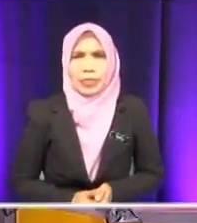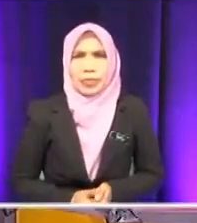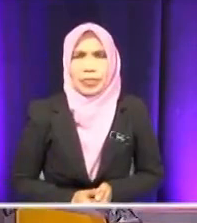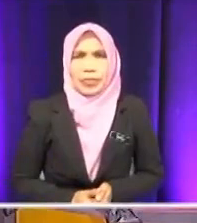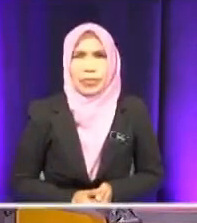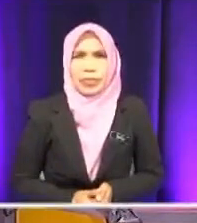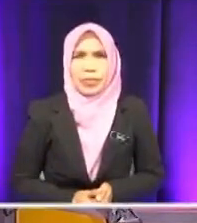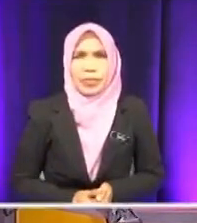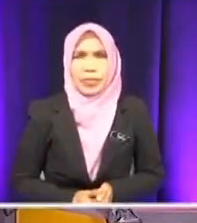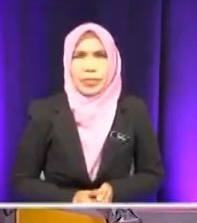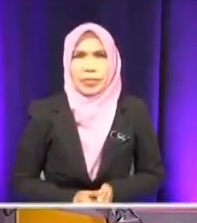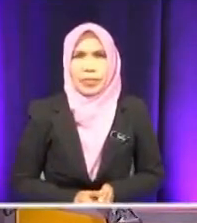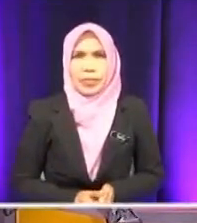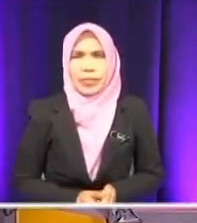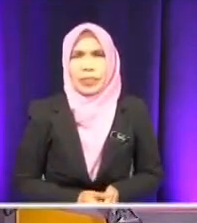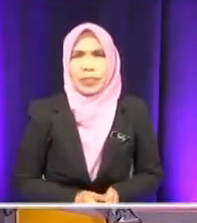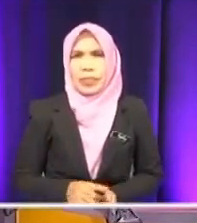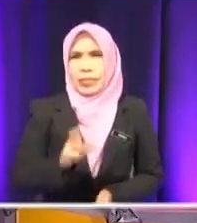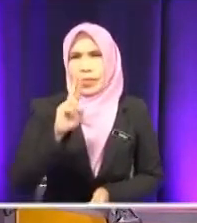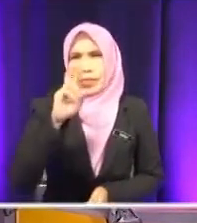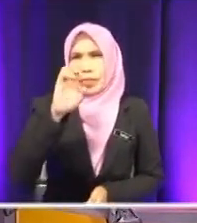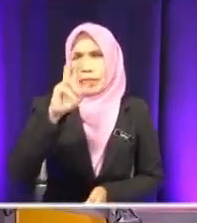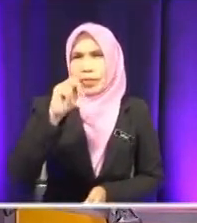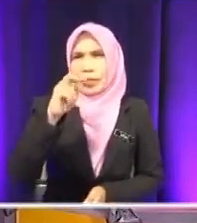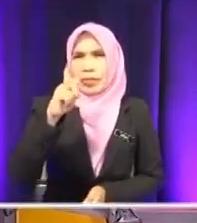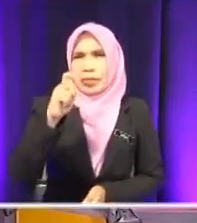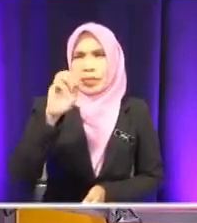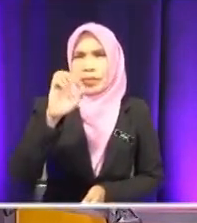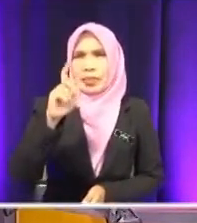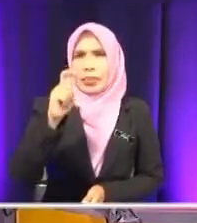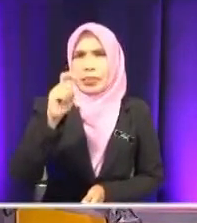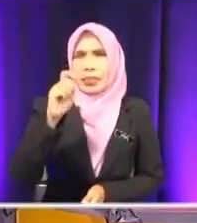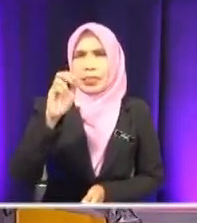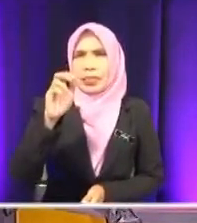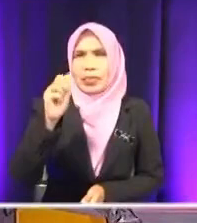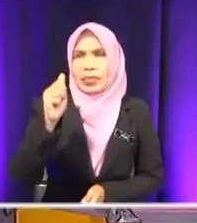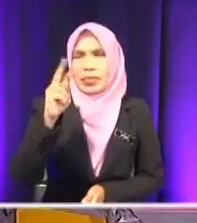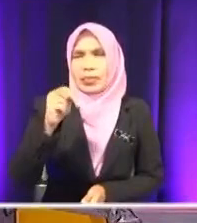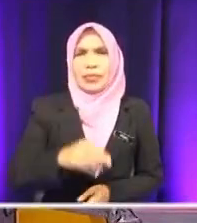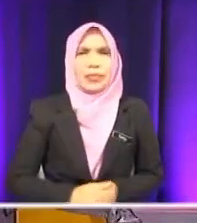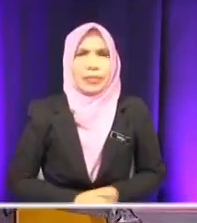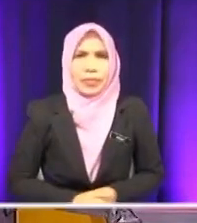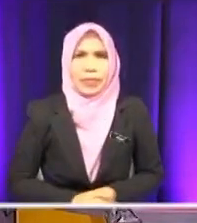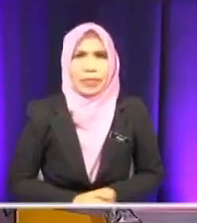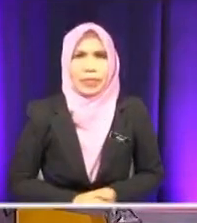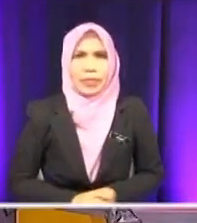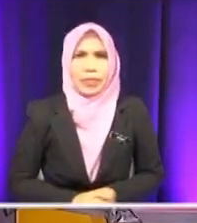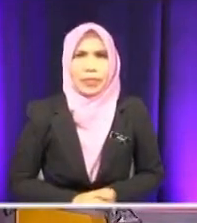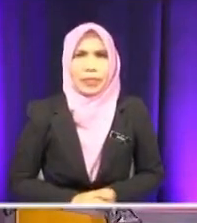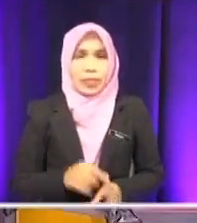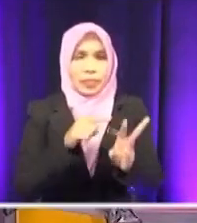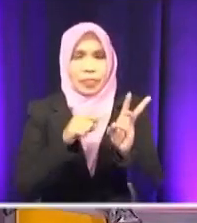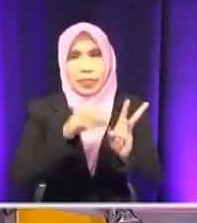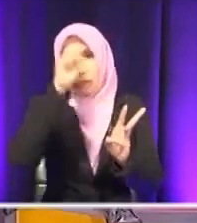dalam bahasa melayude rintitan Oke seterusnya kita pergi kepada contoh soal dan contoh yang